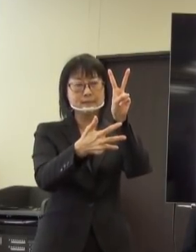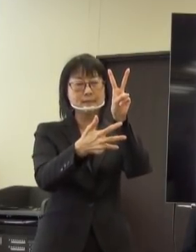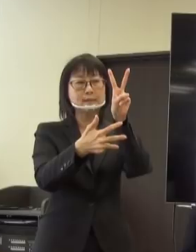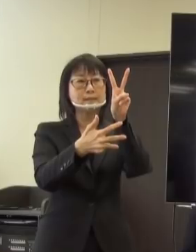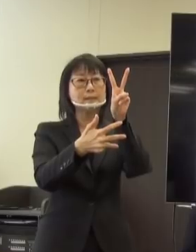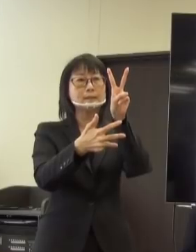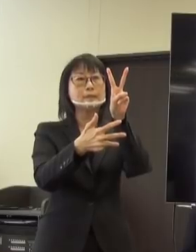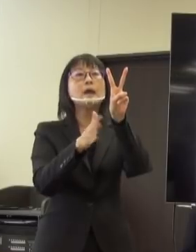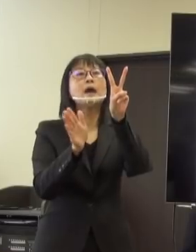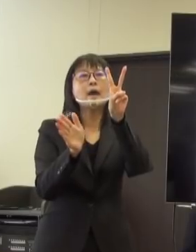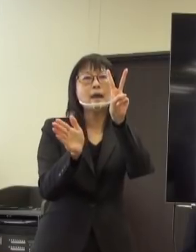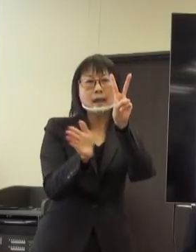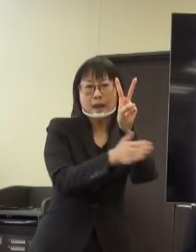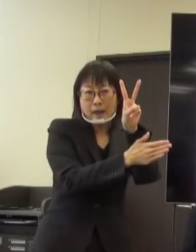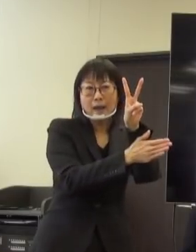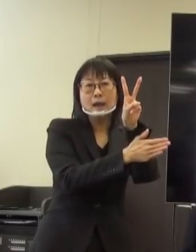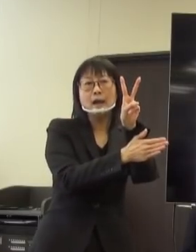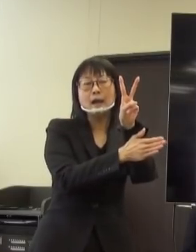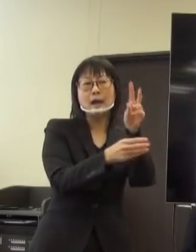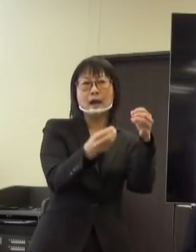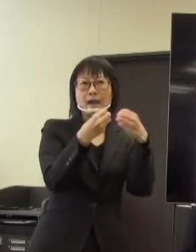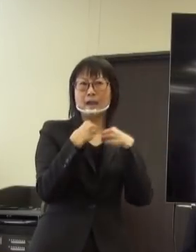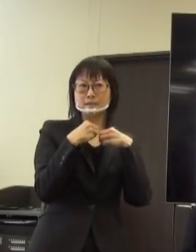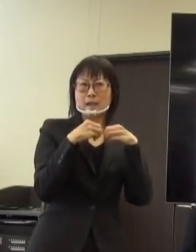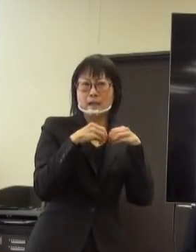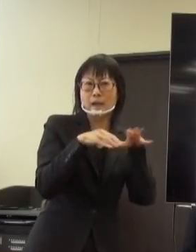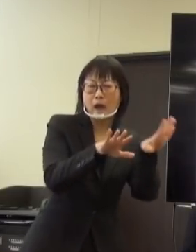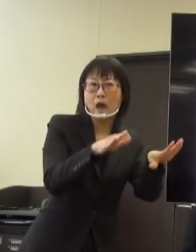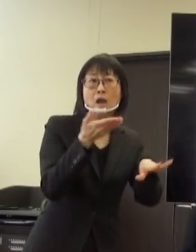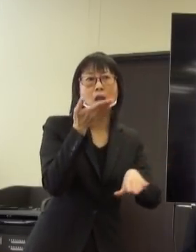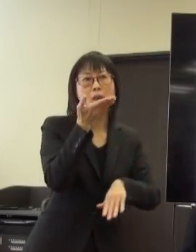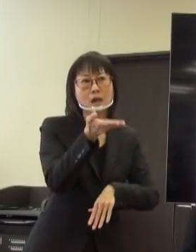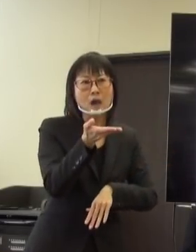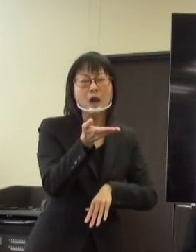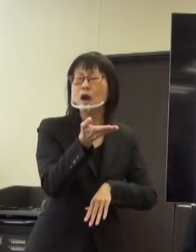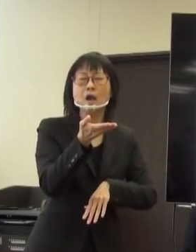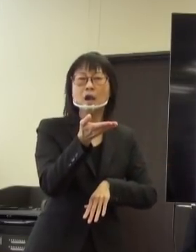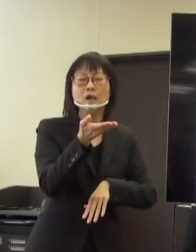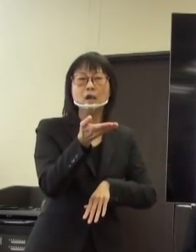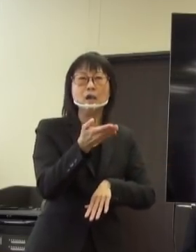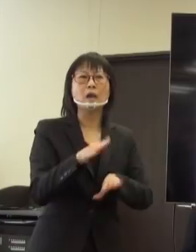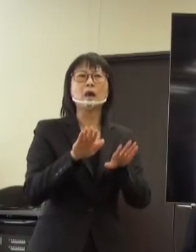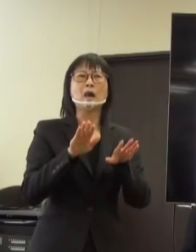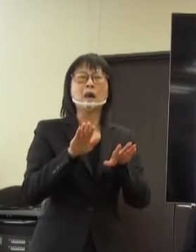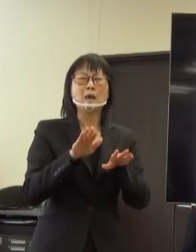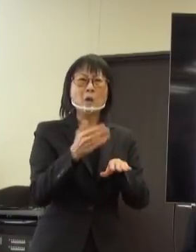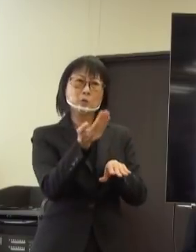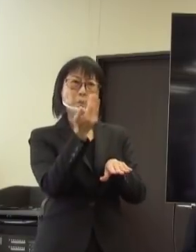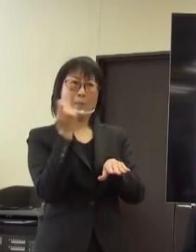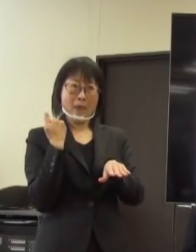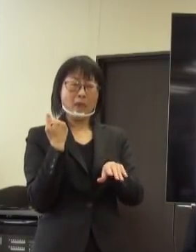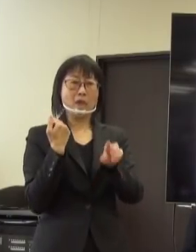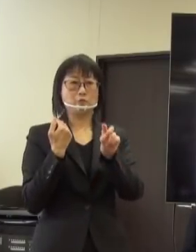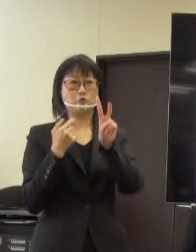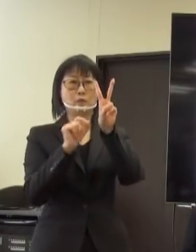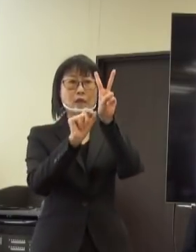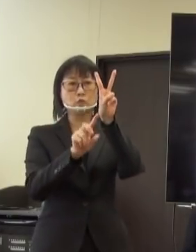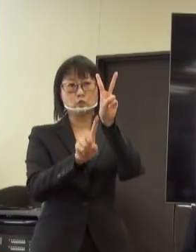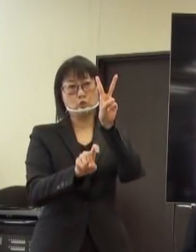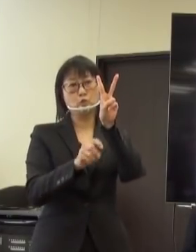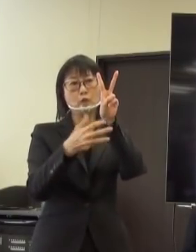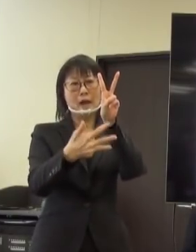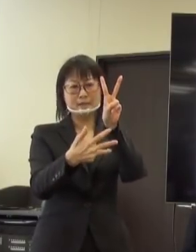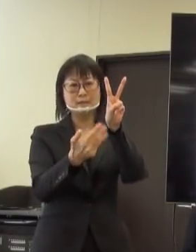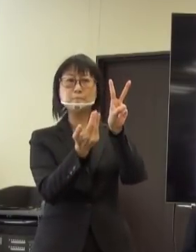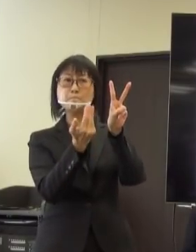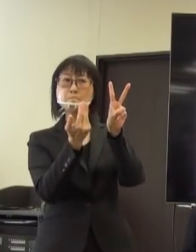その感染が始まったというよりはですね、やっぱりこれだけ広がっているところから見ると、それ以前から、感